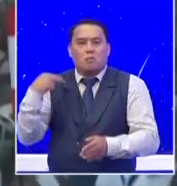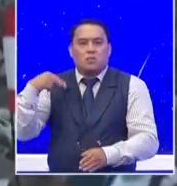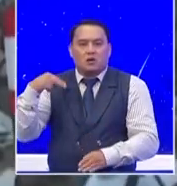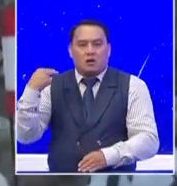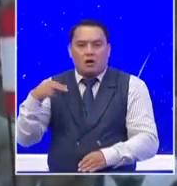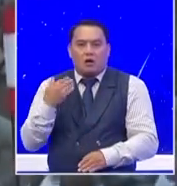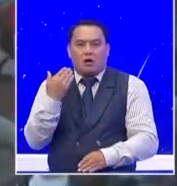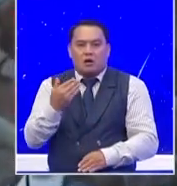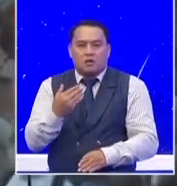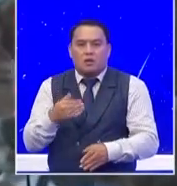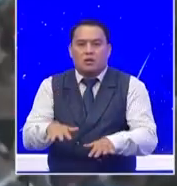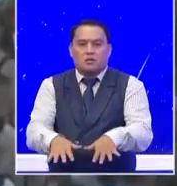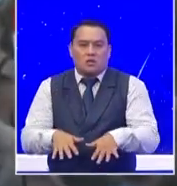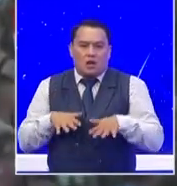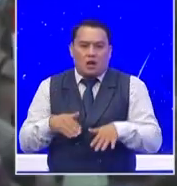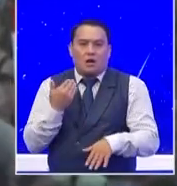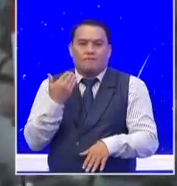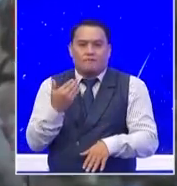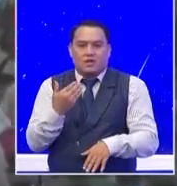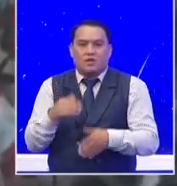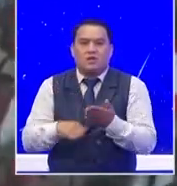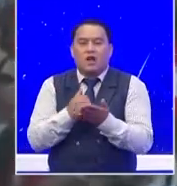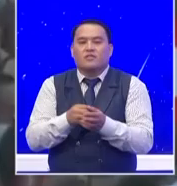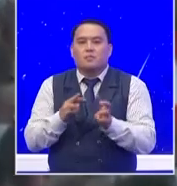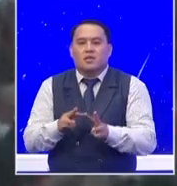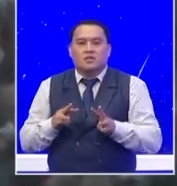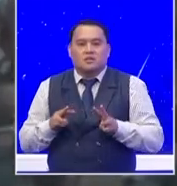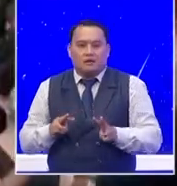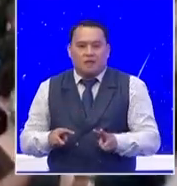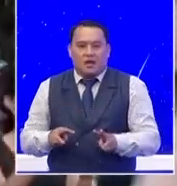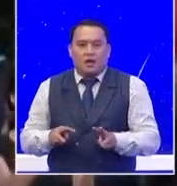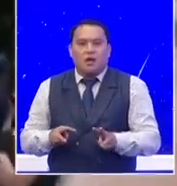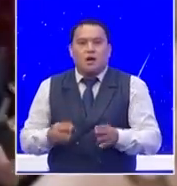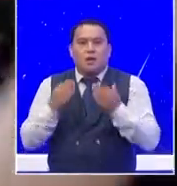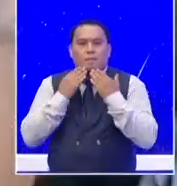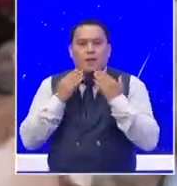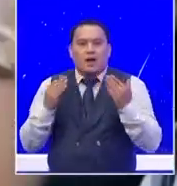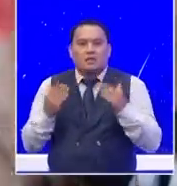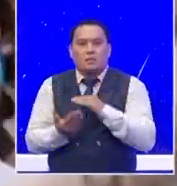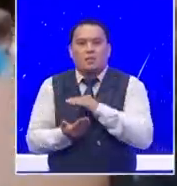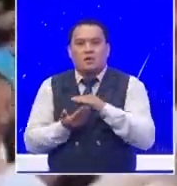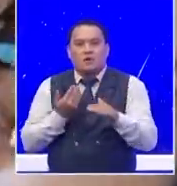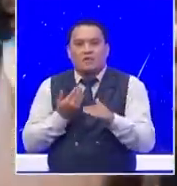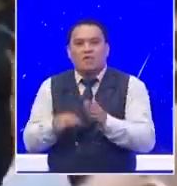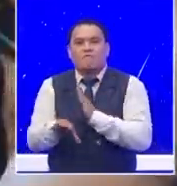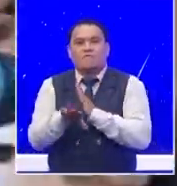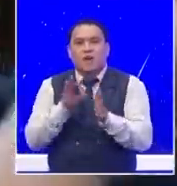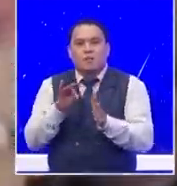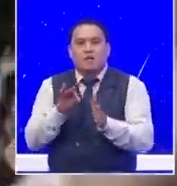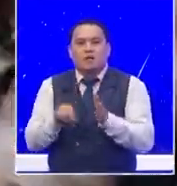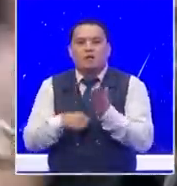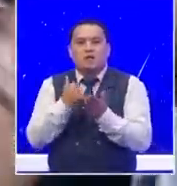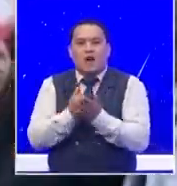Мишеля Ауна, спикера парламента Набиха Берри и премьер-министра Хасана Диабе. Последний призвал к досрочным выборам.